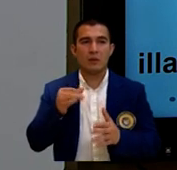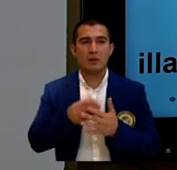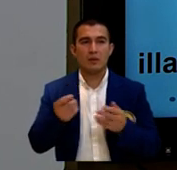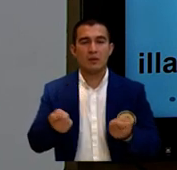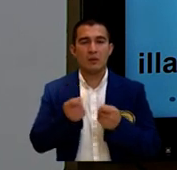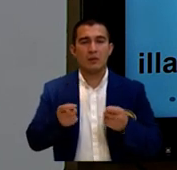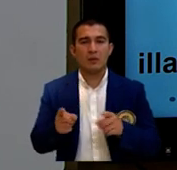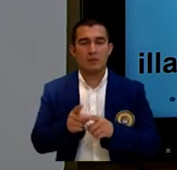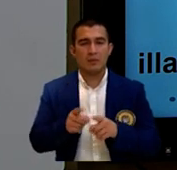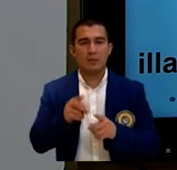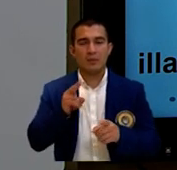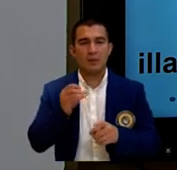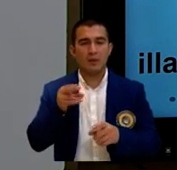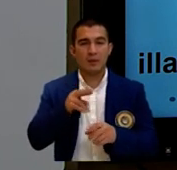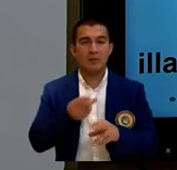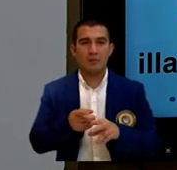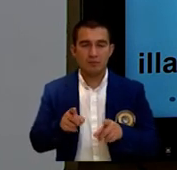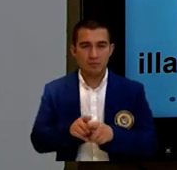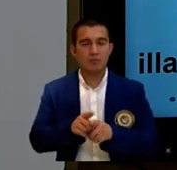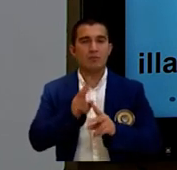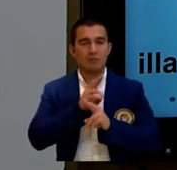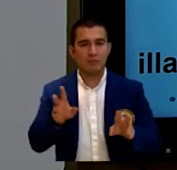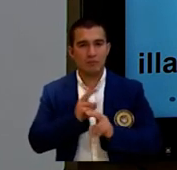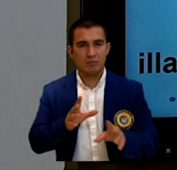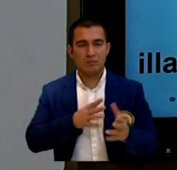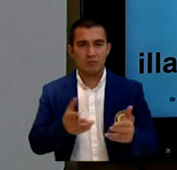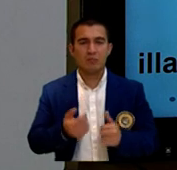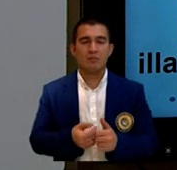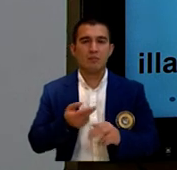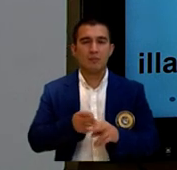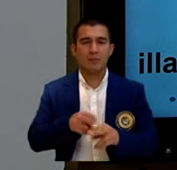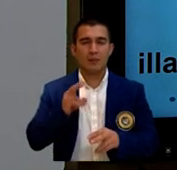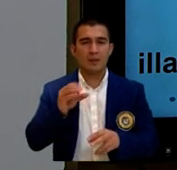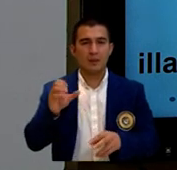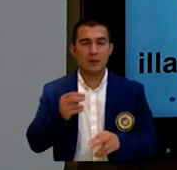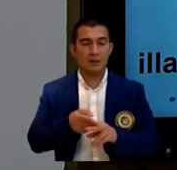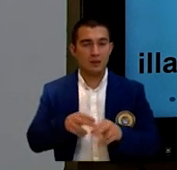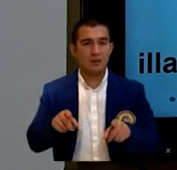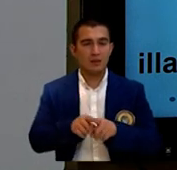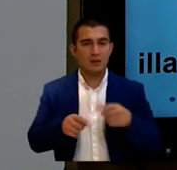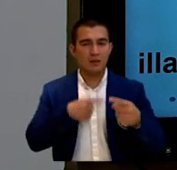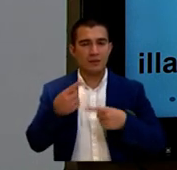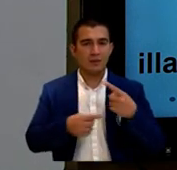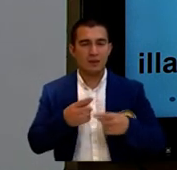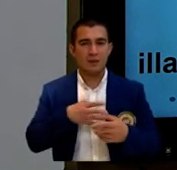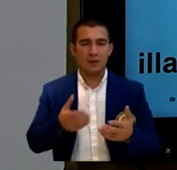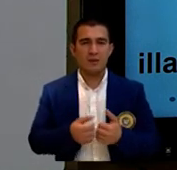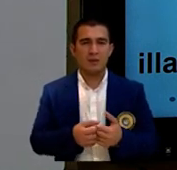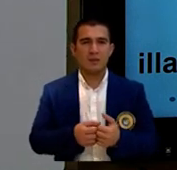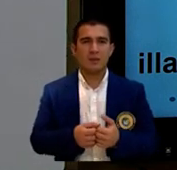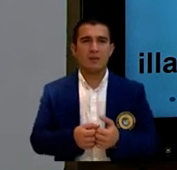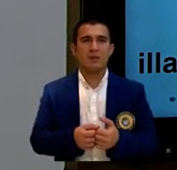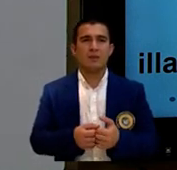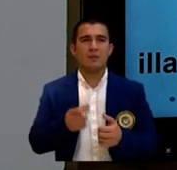sahnalarda, teatrlarda sahnalashtirilgan mashhur pyesalardan biriga aylandi. To'y pyesasida